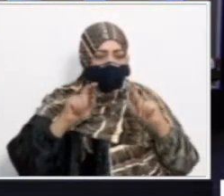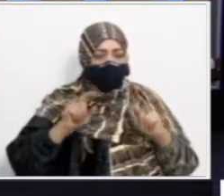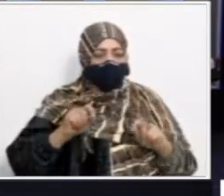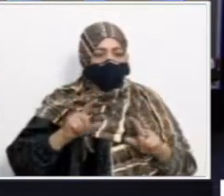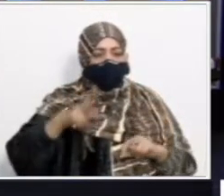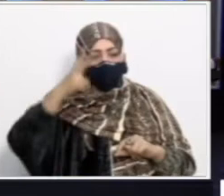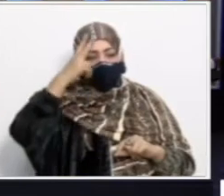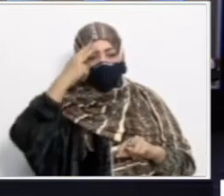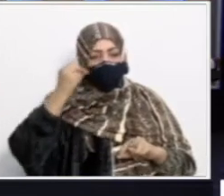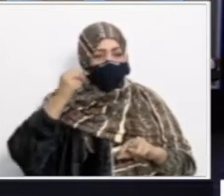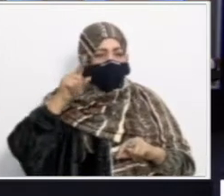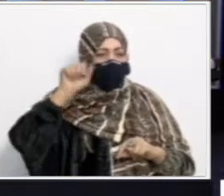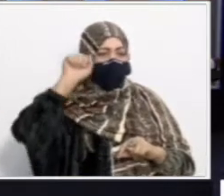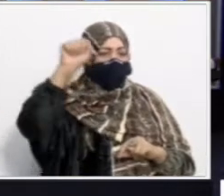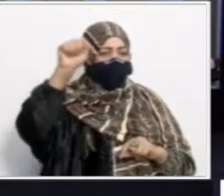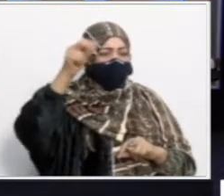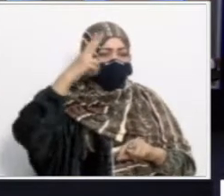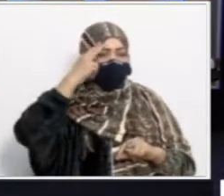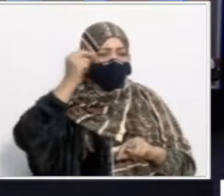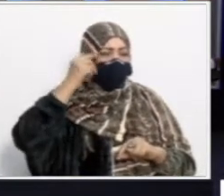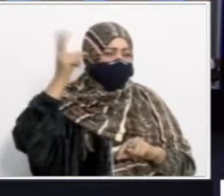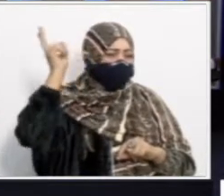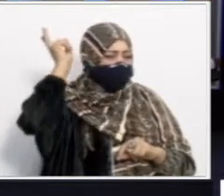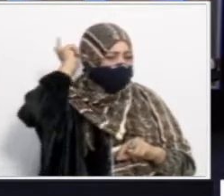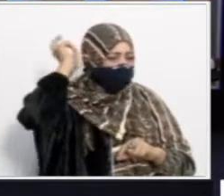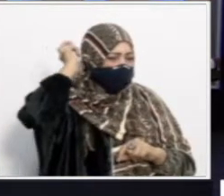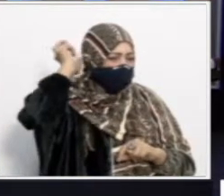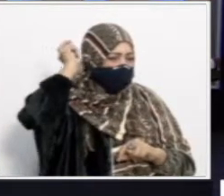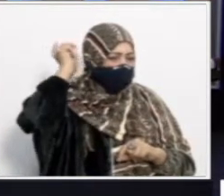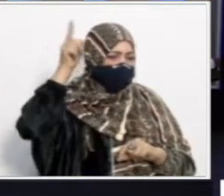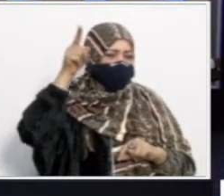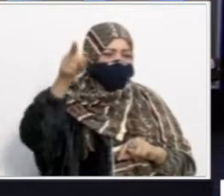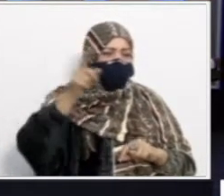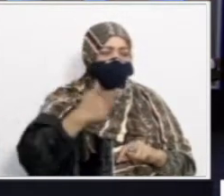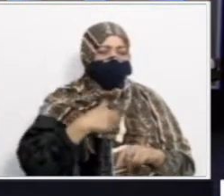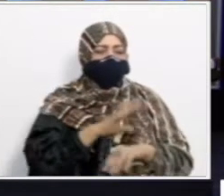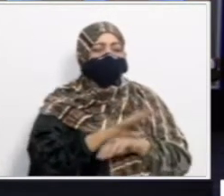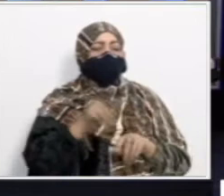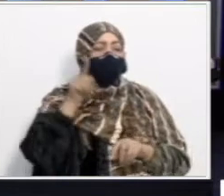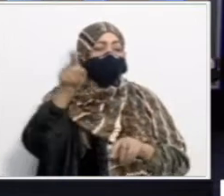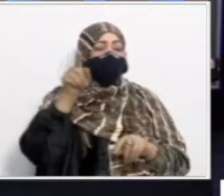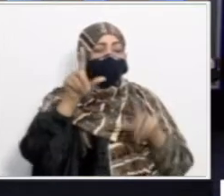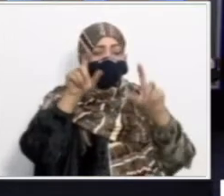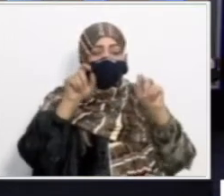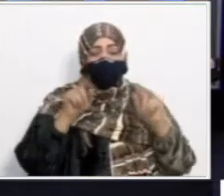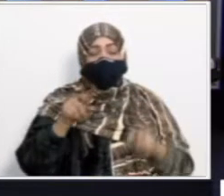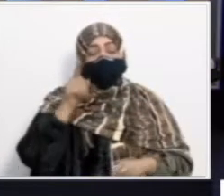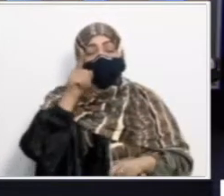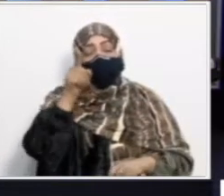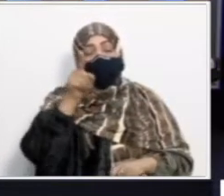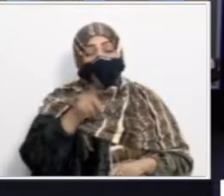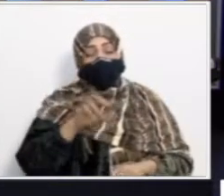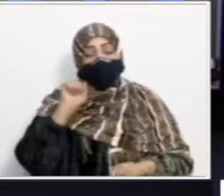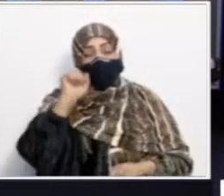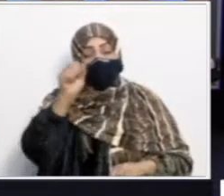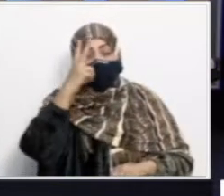إسماعيل بعديك تبتلي باعث يا خبتي هذه الهم لي أسبوع جتني الرؤية هذه لأن الرؤية من الرحمن